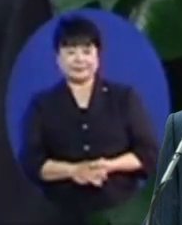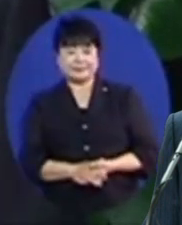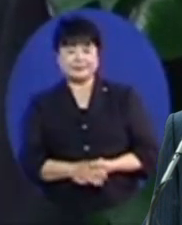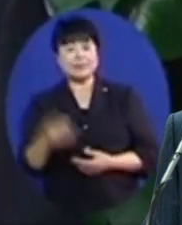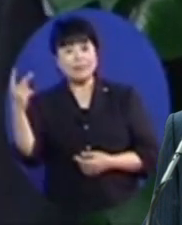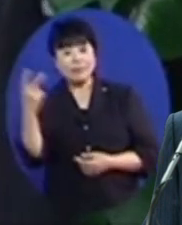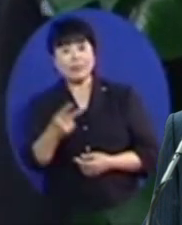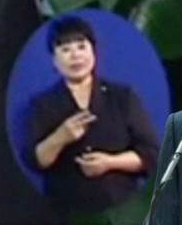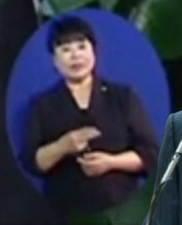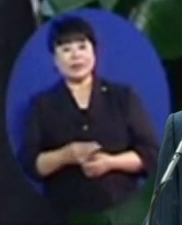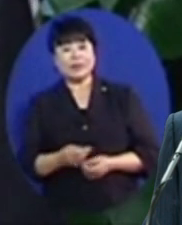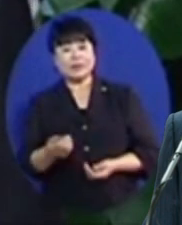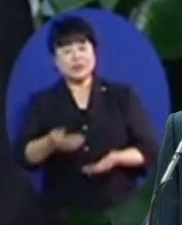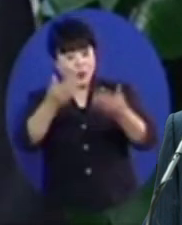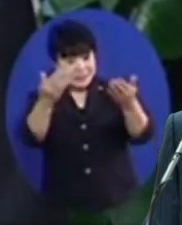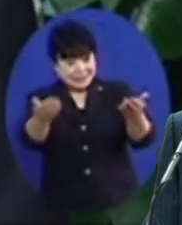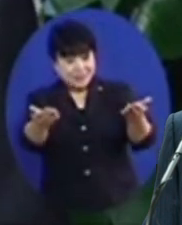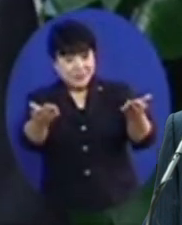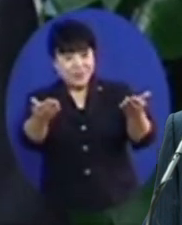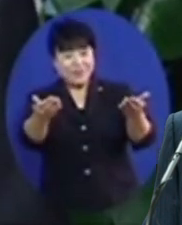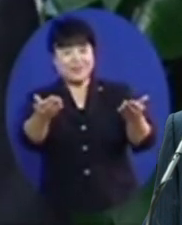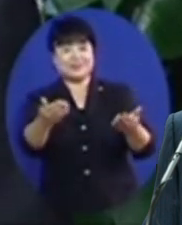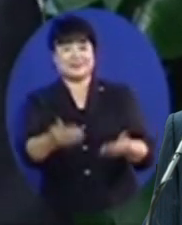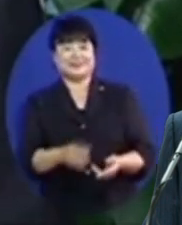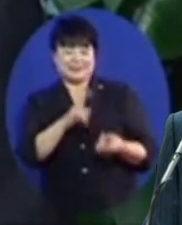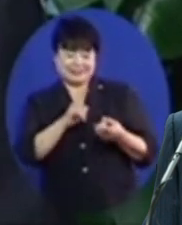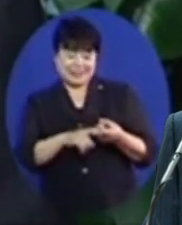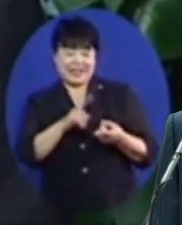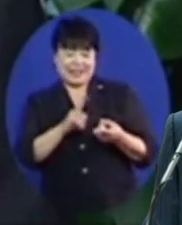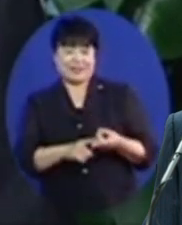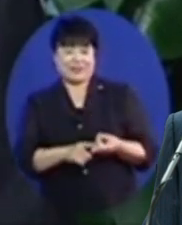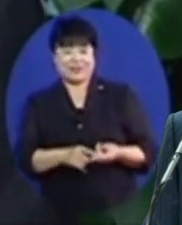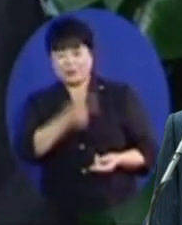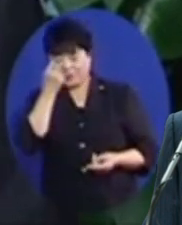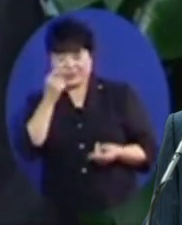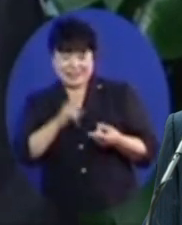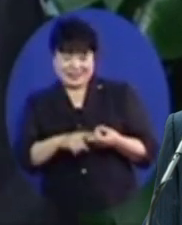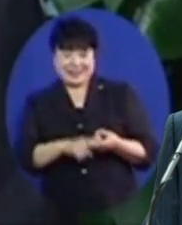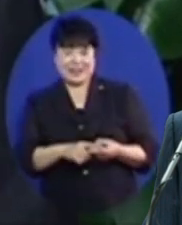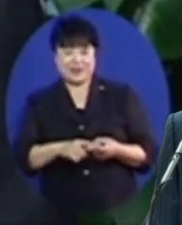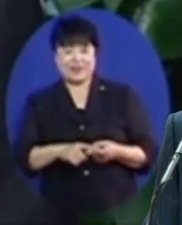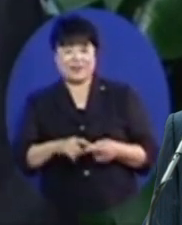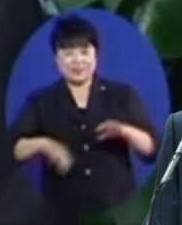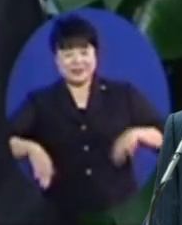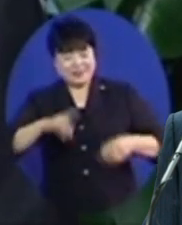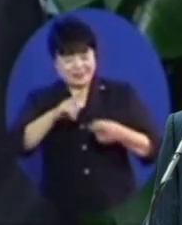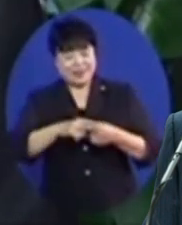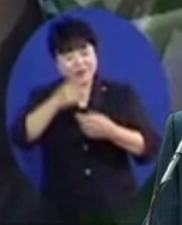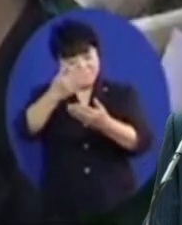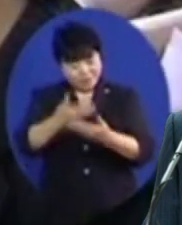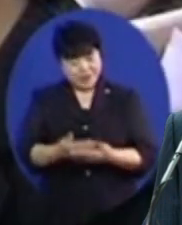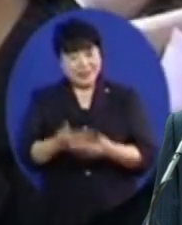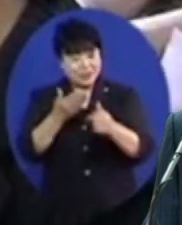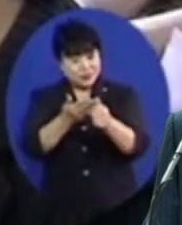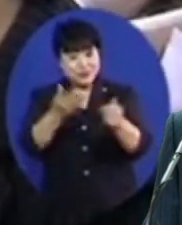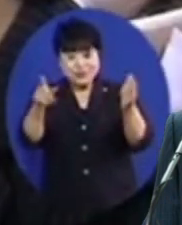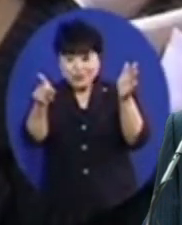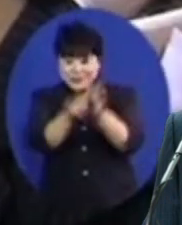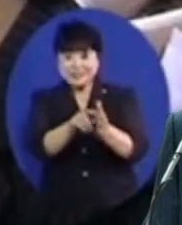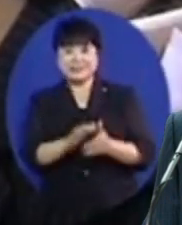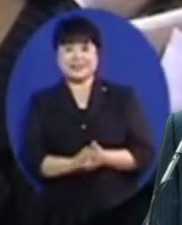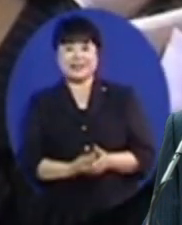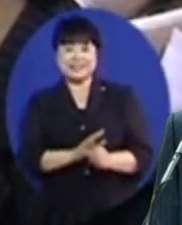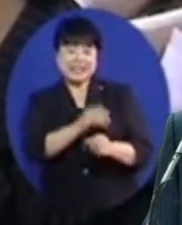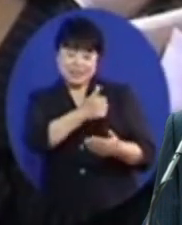그리고 두 손을 활짝 내밀고 우리를 있는 그대로 온난 그대로 빈손된 그대로 받아들여 주시는 것입니다.